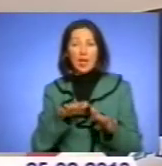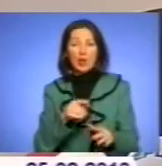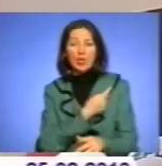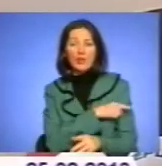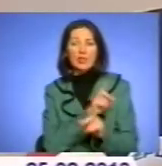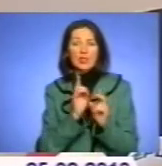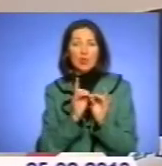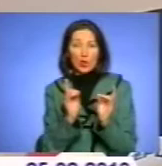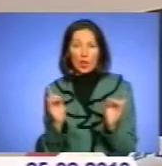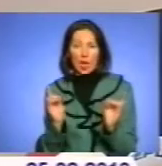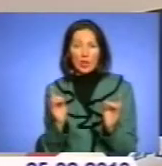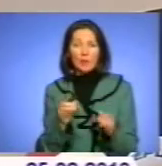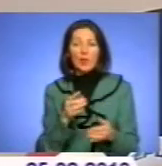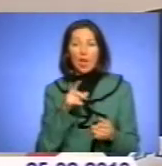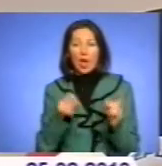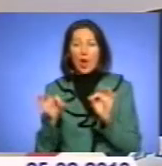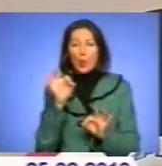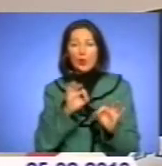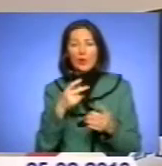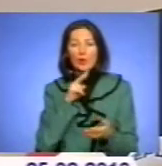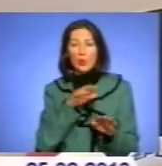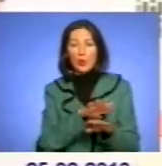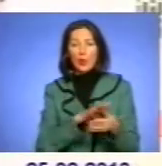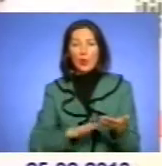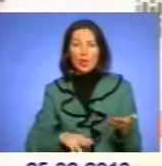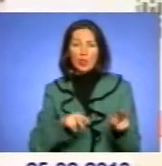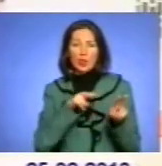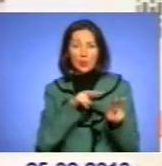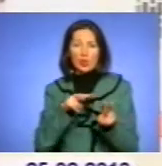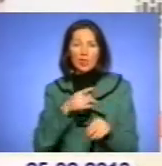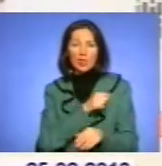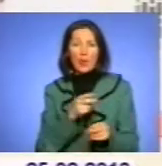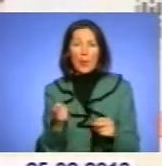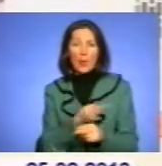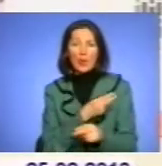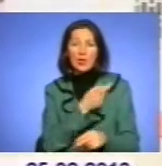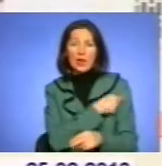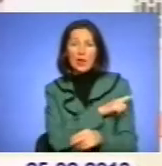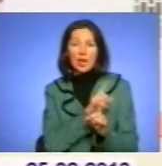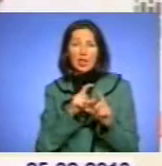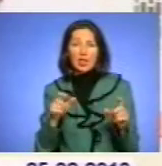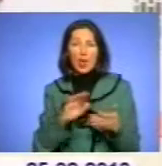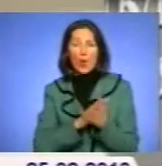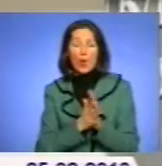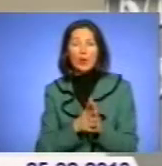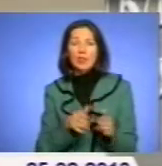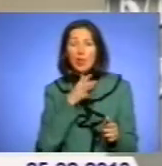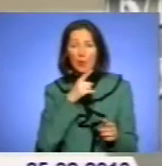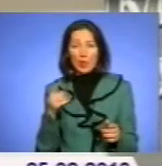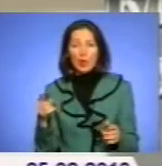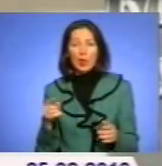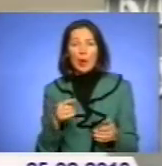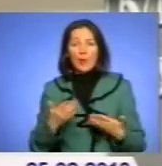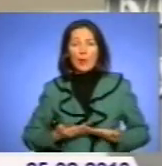Рекомендовано подальше спостереження в позалікарняних умовах. За період понад 9-місячного перебування у стаціонарі усі необхідні